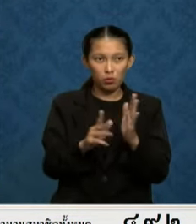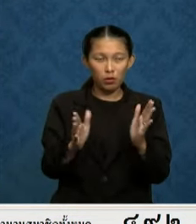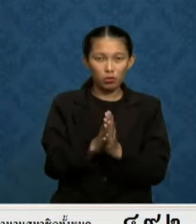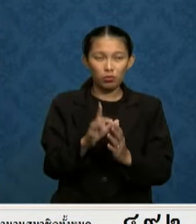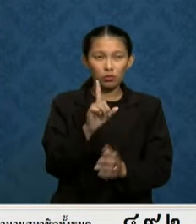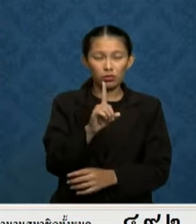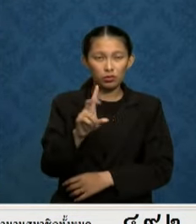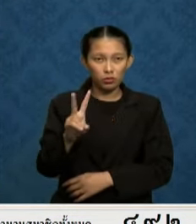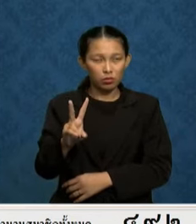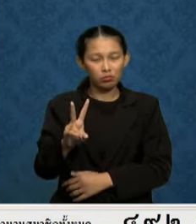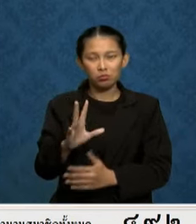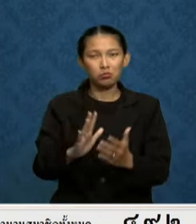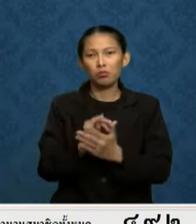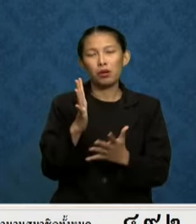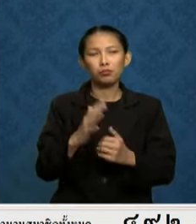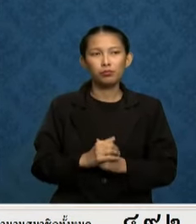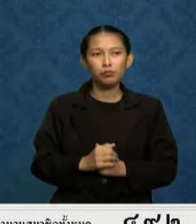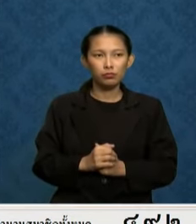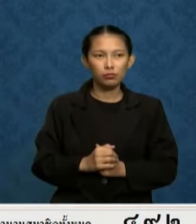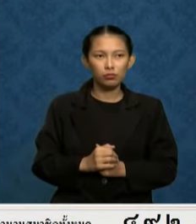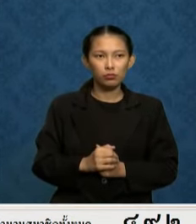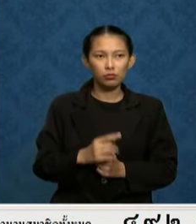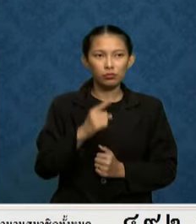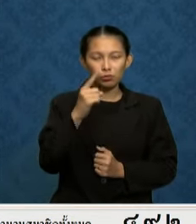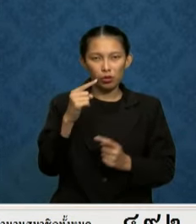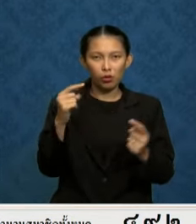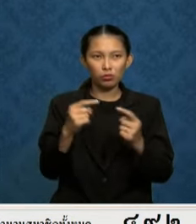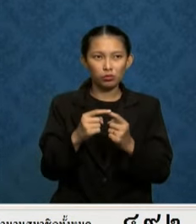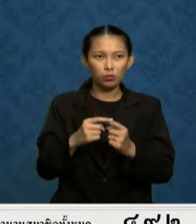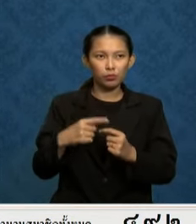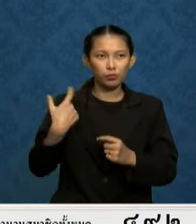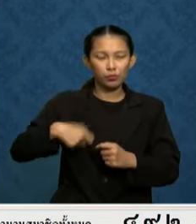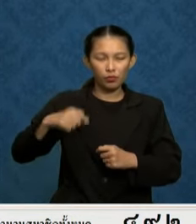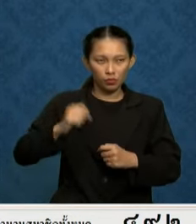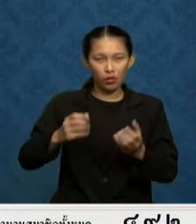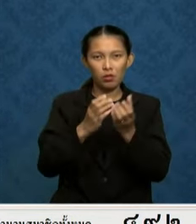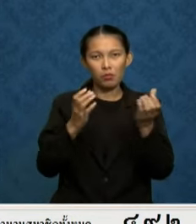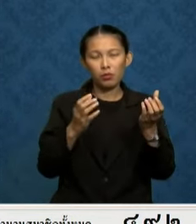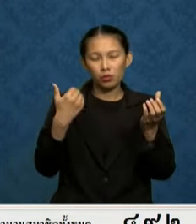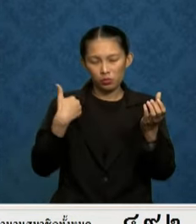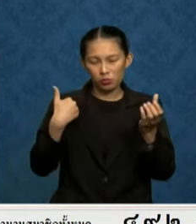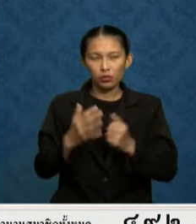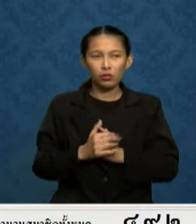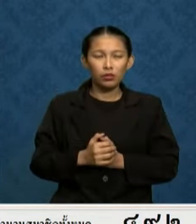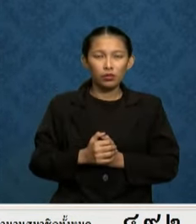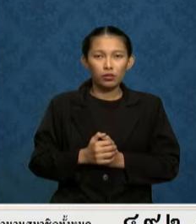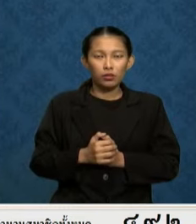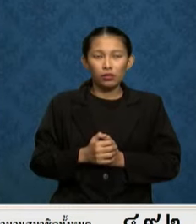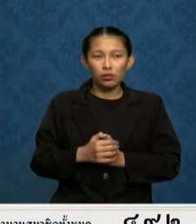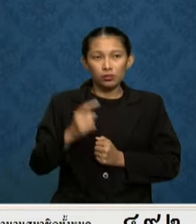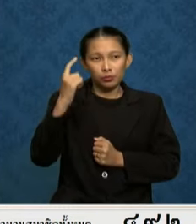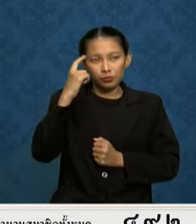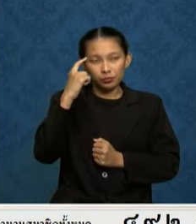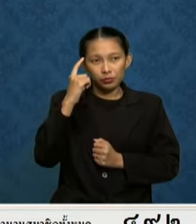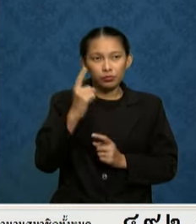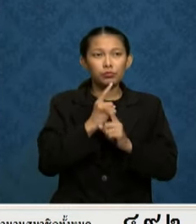ด้วย 34Bไม่ผ่าน ถูกร้องวา zachสายคัาทธรมนูนแน่นะครัด่นั้นเนี่ผมกเลยมคามเห